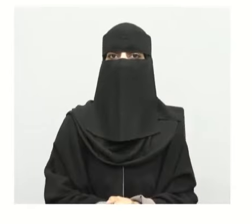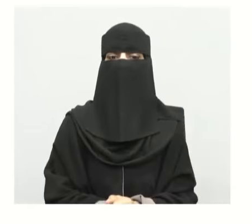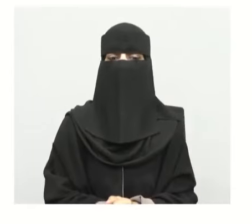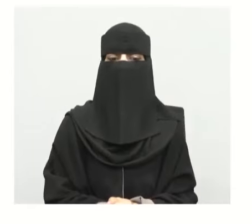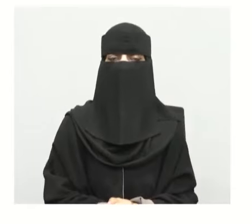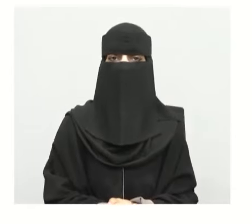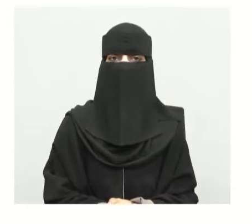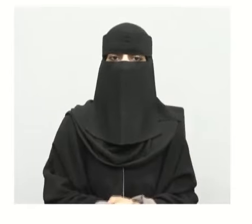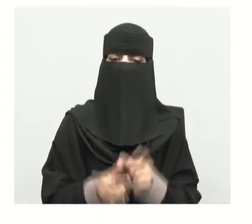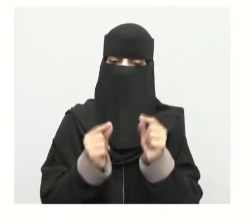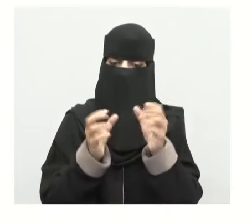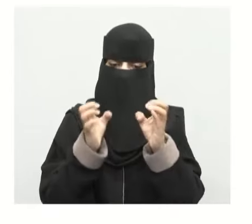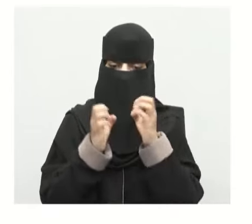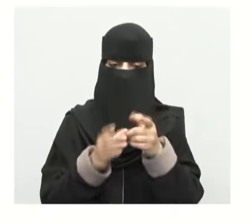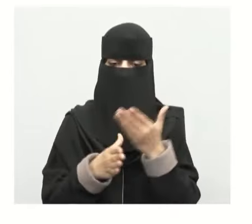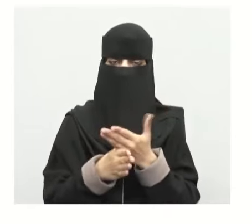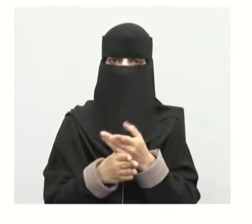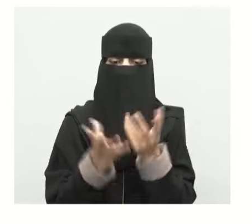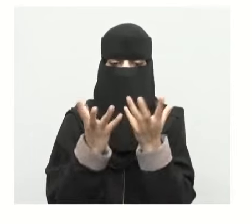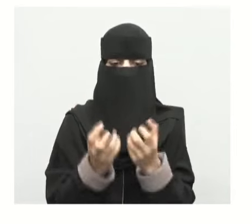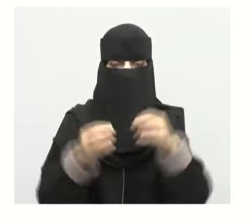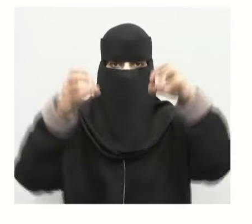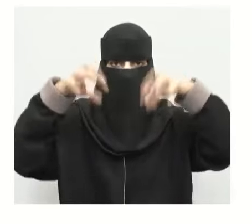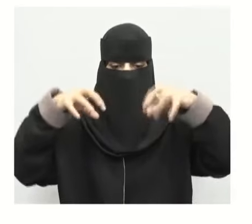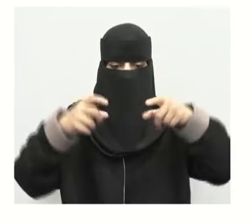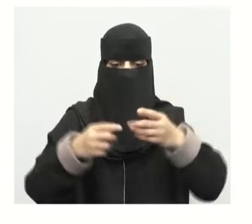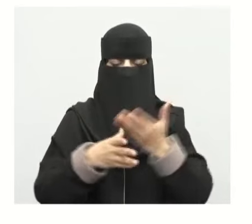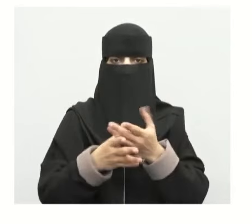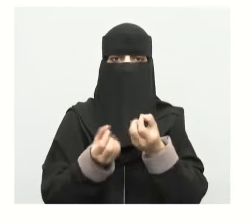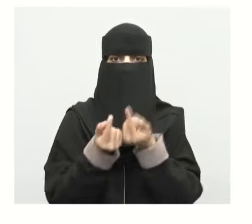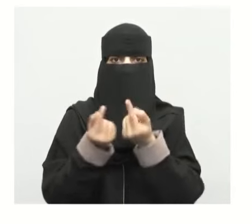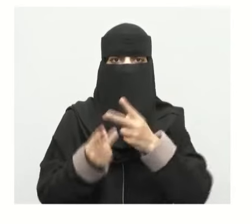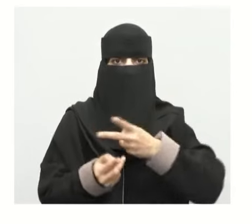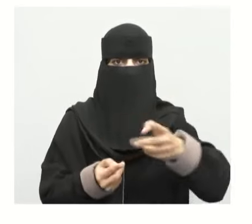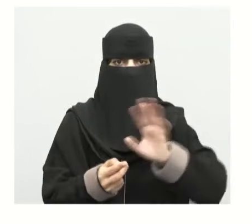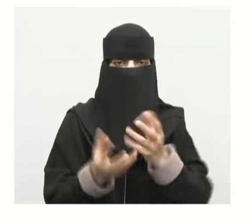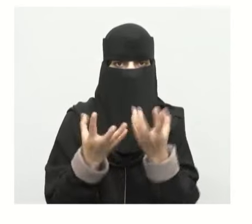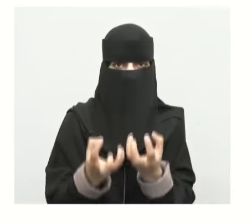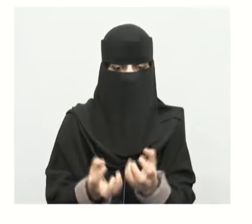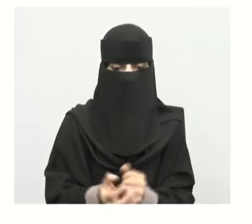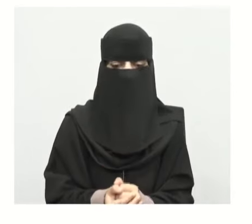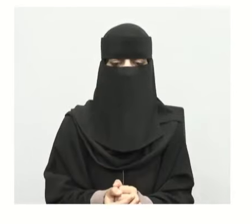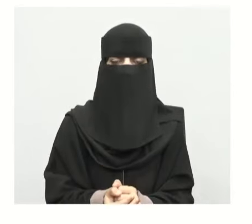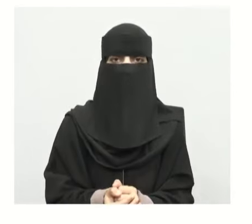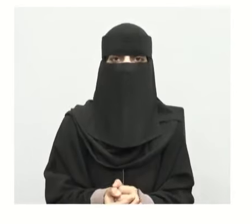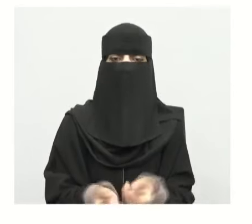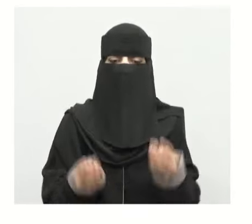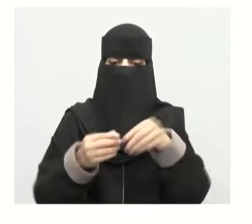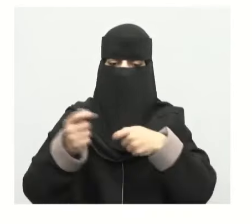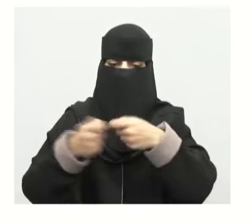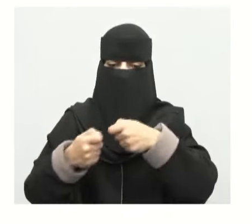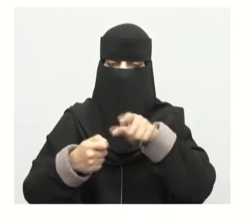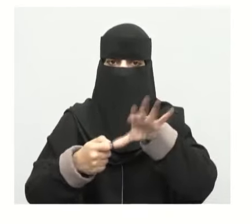القاسي احسنتم قله الامطار وقله المحصولات الزراعيه مكلفه